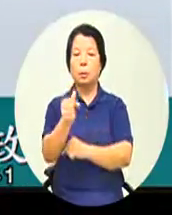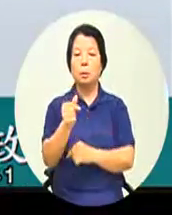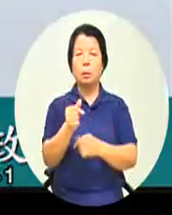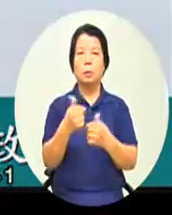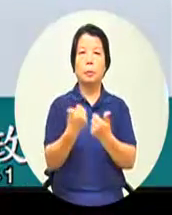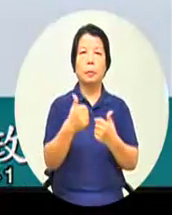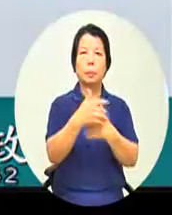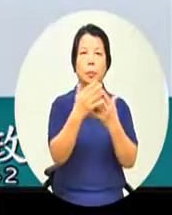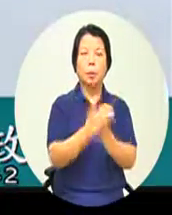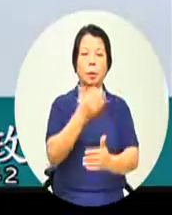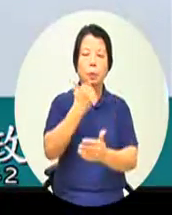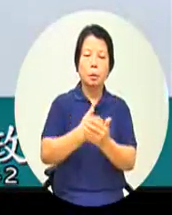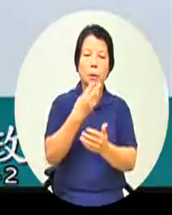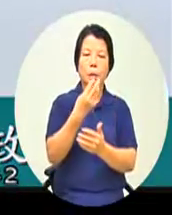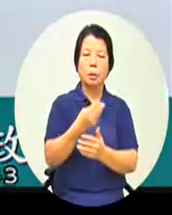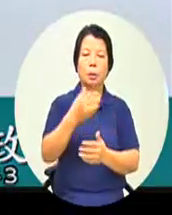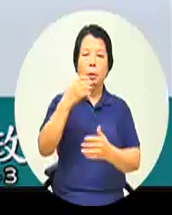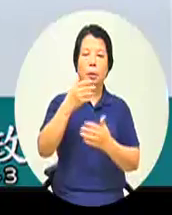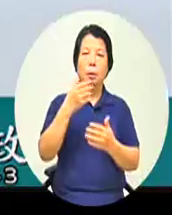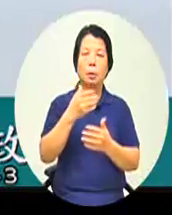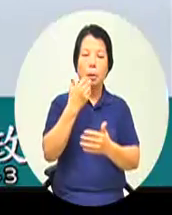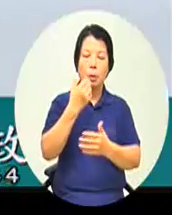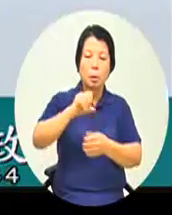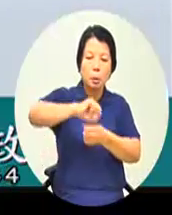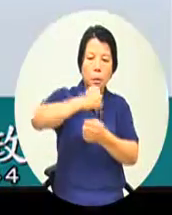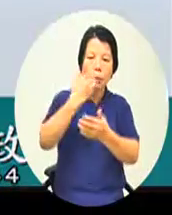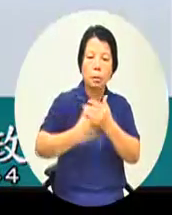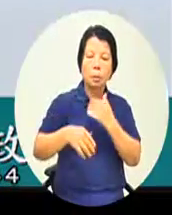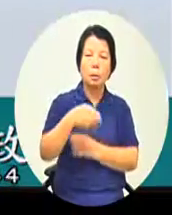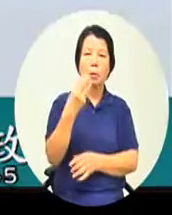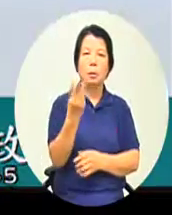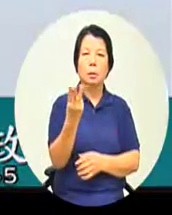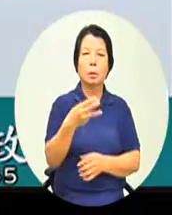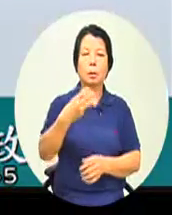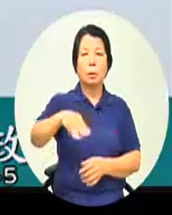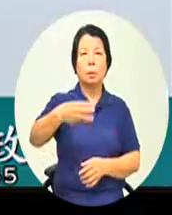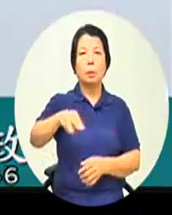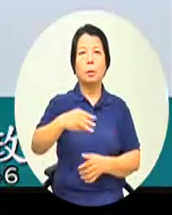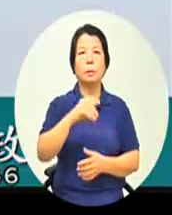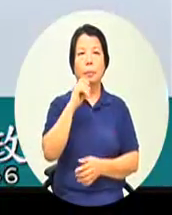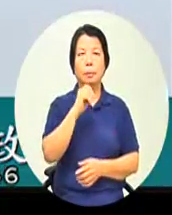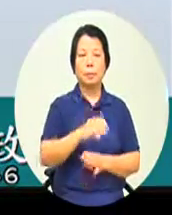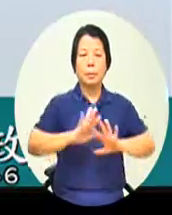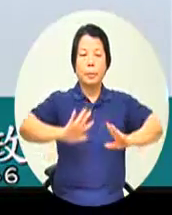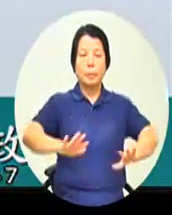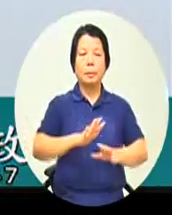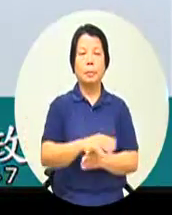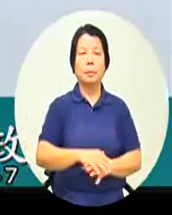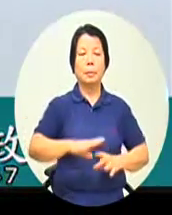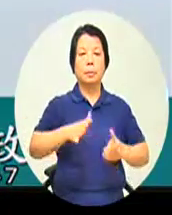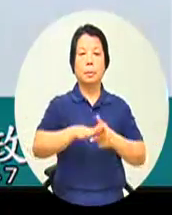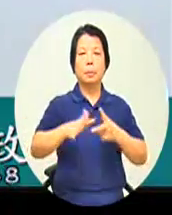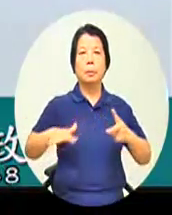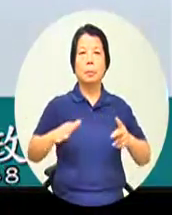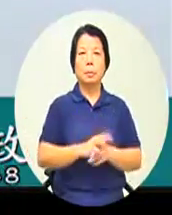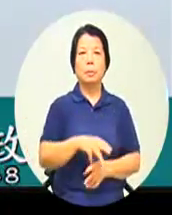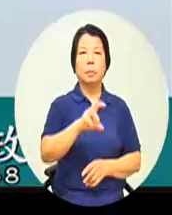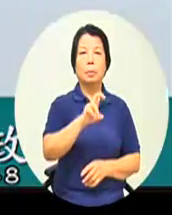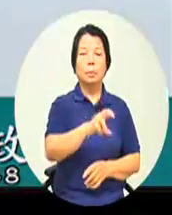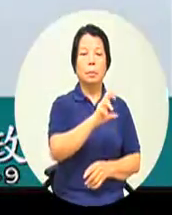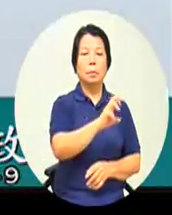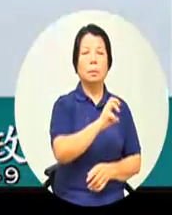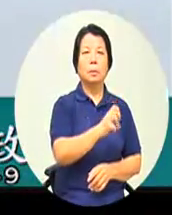一般呢，啊，都是加，没有再减的啦，都是加。今年呢，国小啊